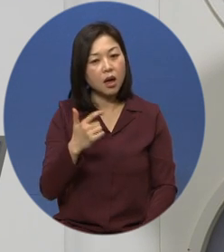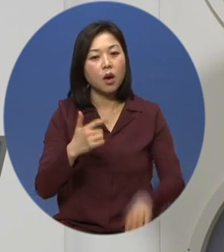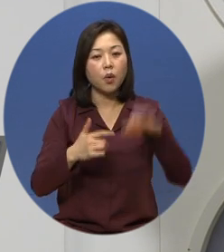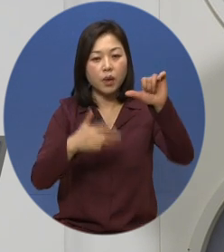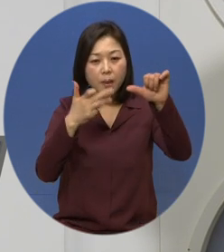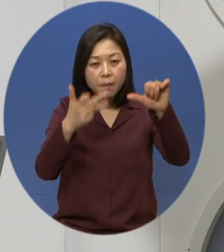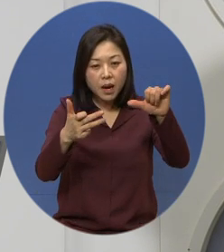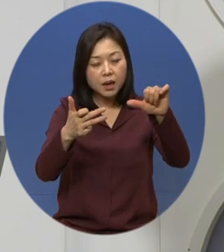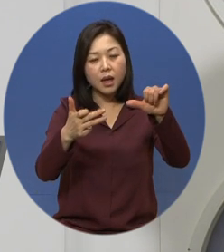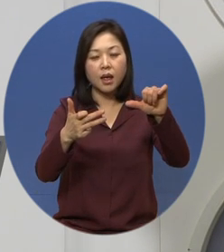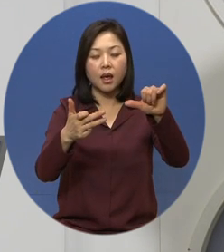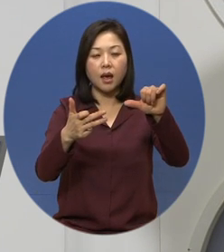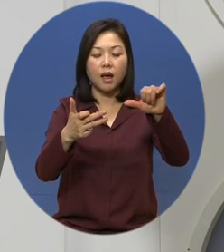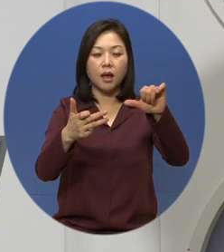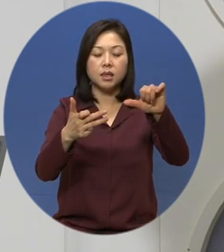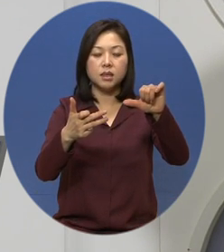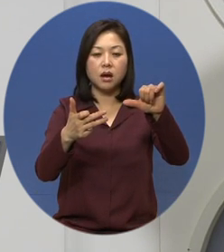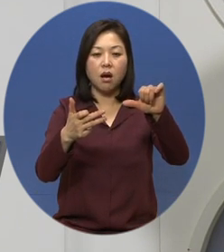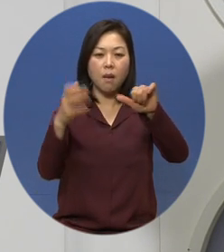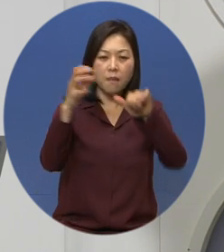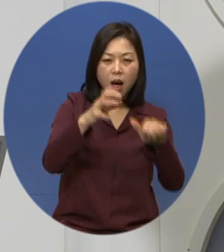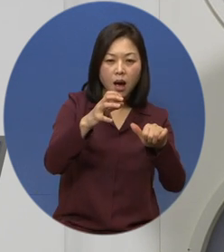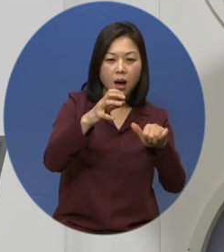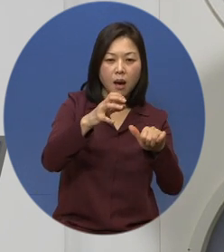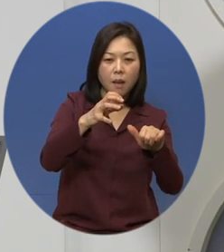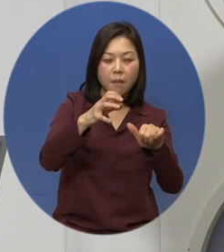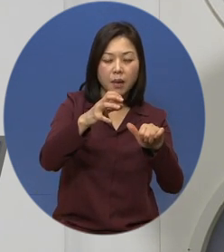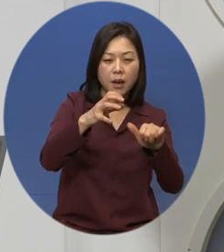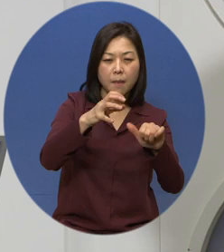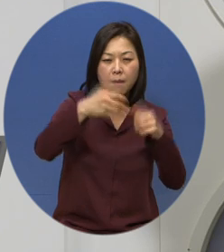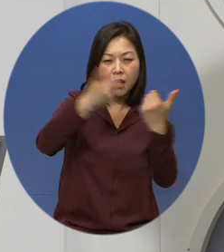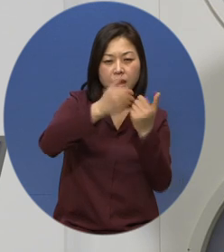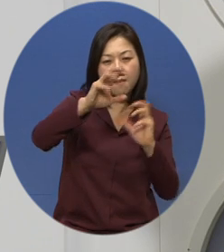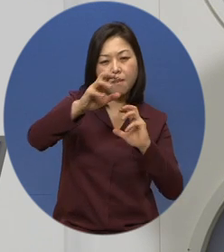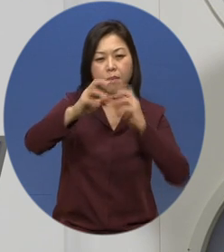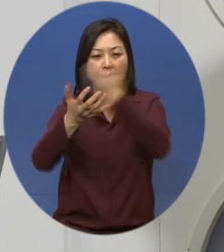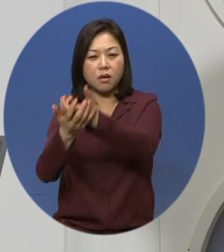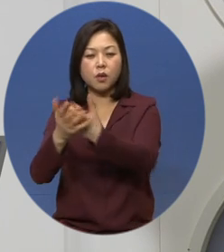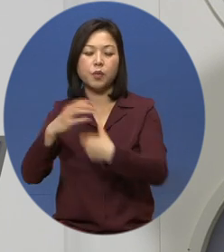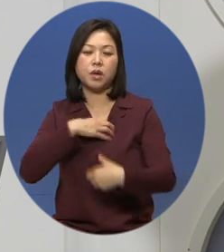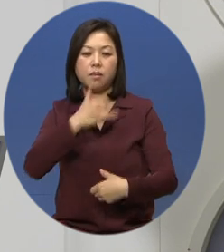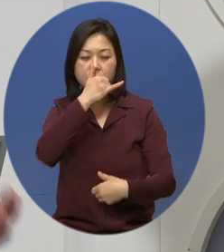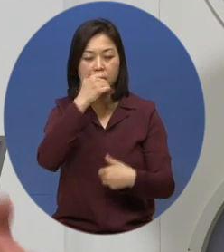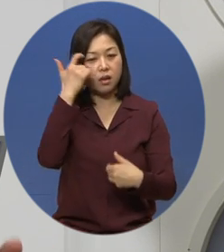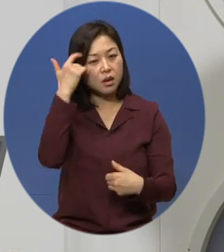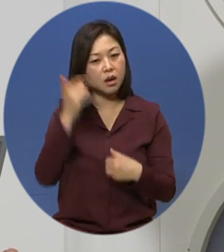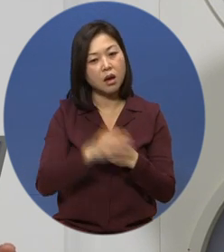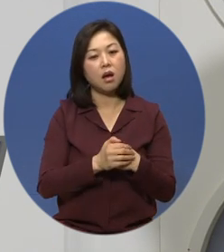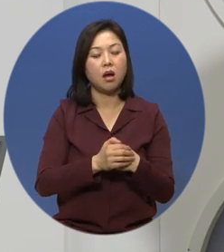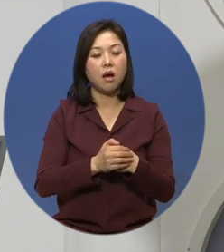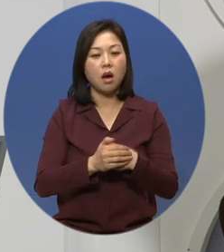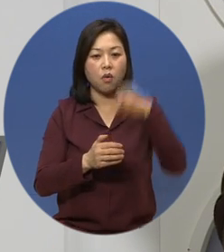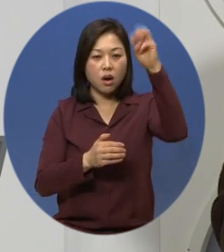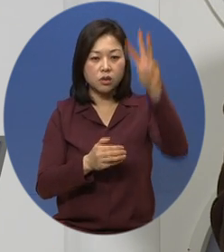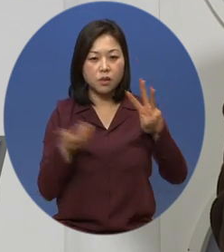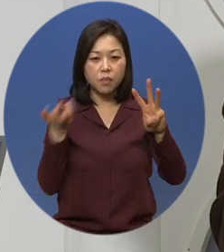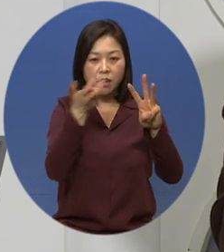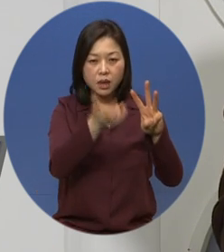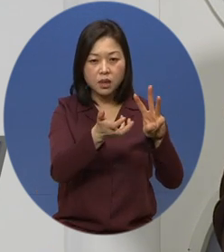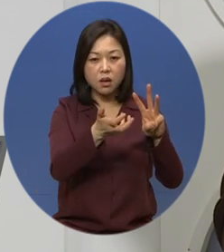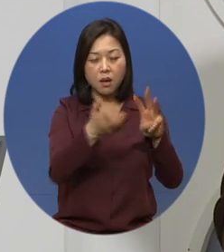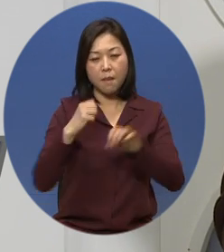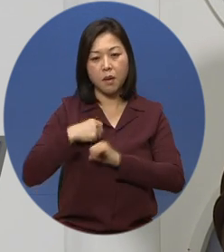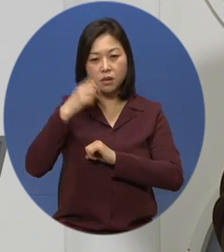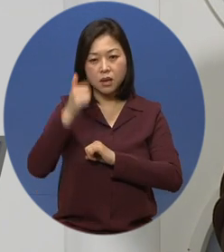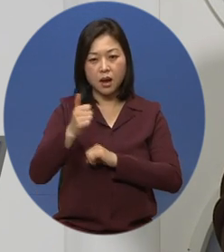완전히 뒤집히고 있구나 라고 판단한 거죠 왜냐하면 광주의 투입됐던 진화 끔 병사가 아 내가